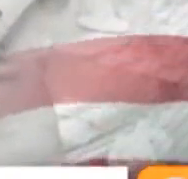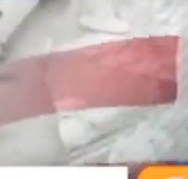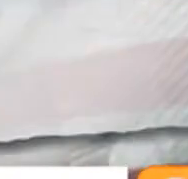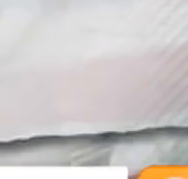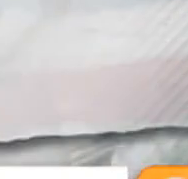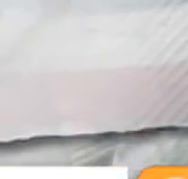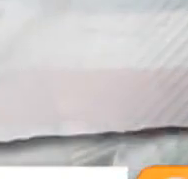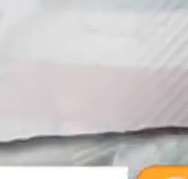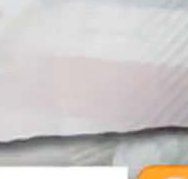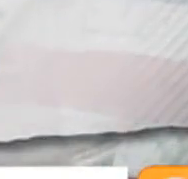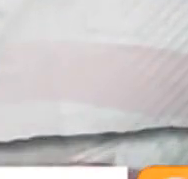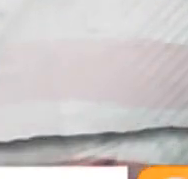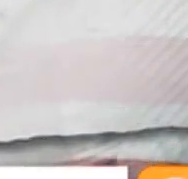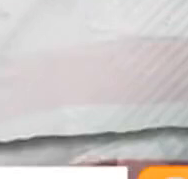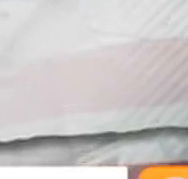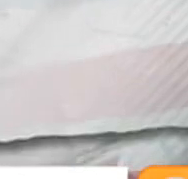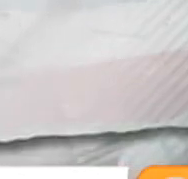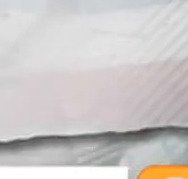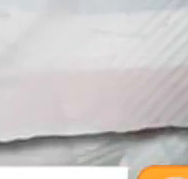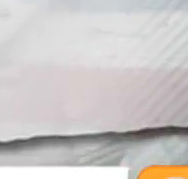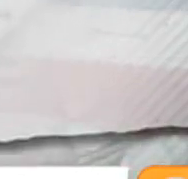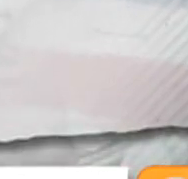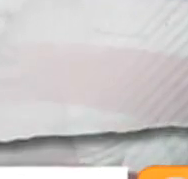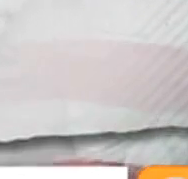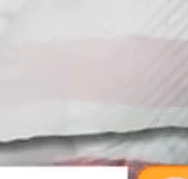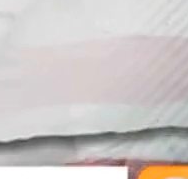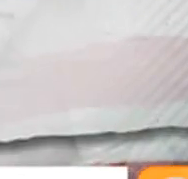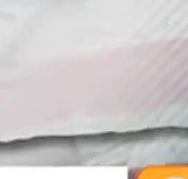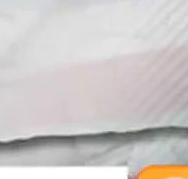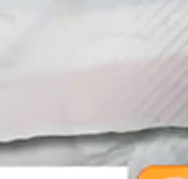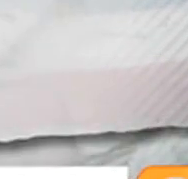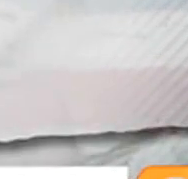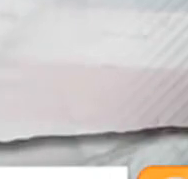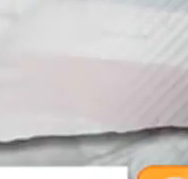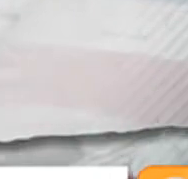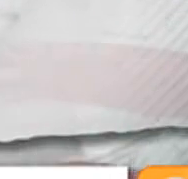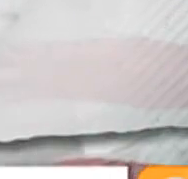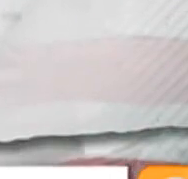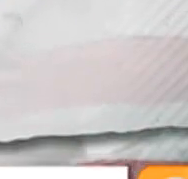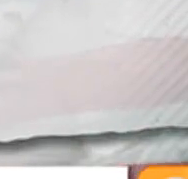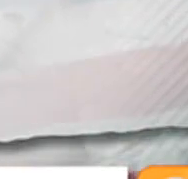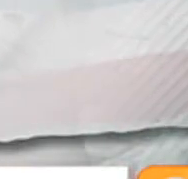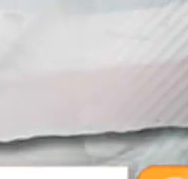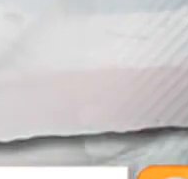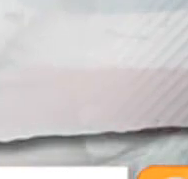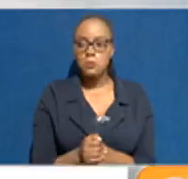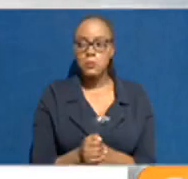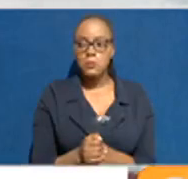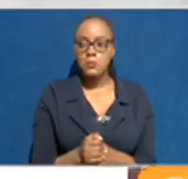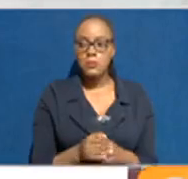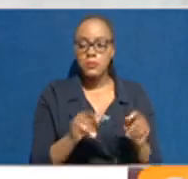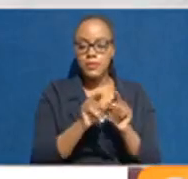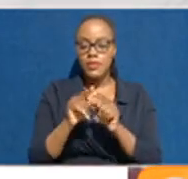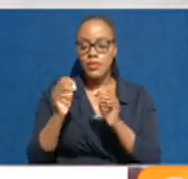Ruto naye katika mtandao wa Twitter alisema nikimnukuu, mazungumzo yaliangazia uchaguzi tuliotamatisha nchini pamoja